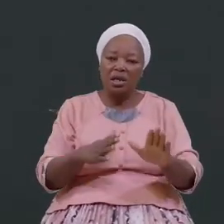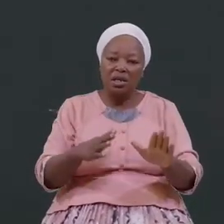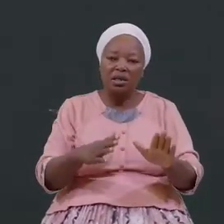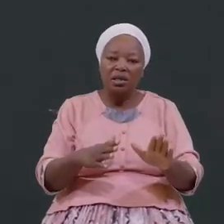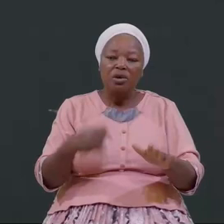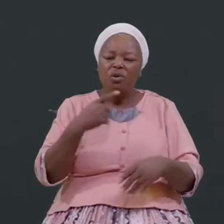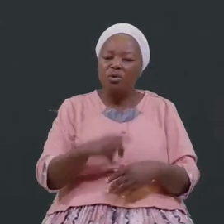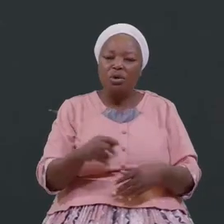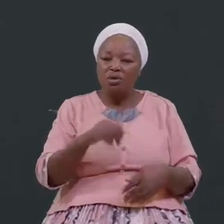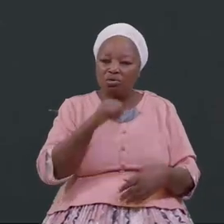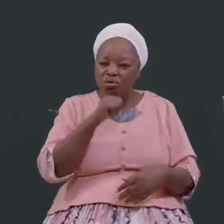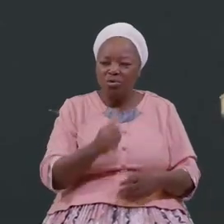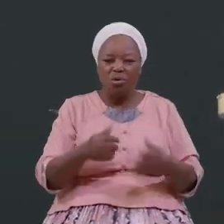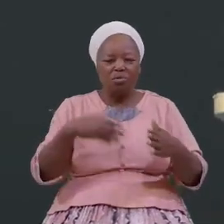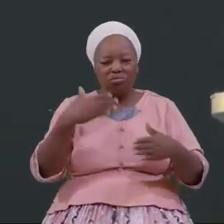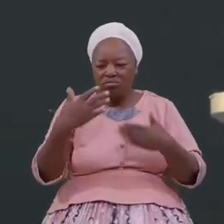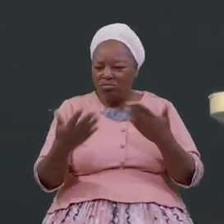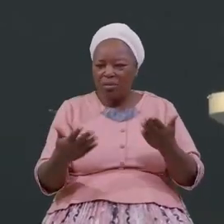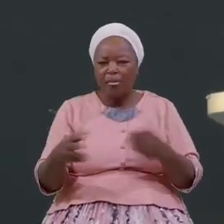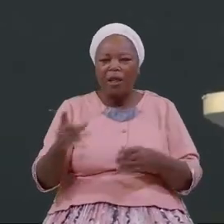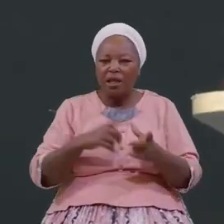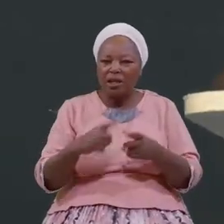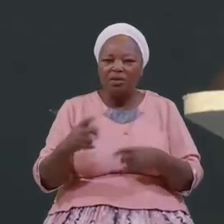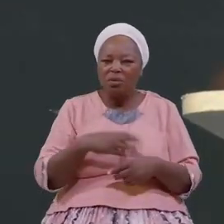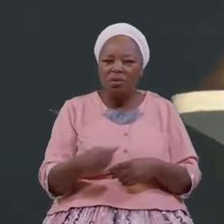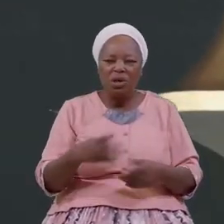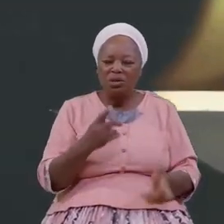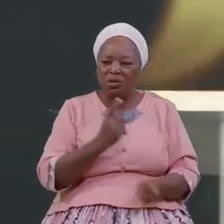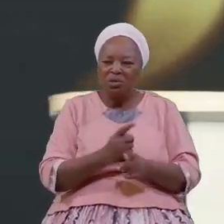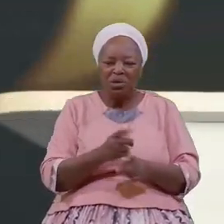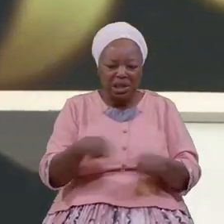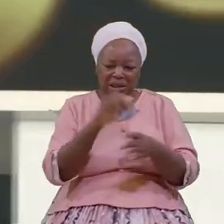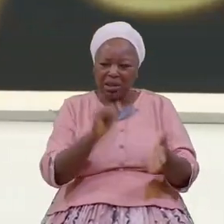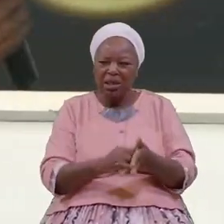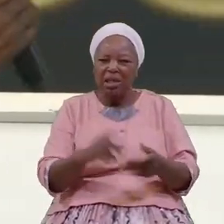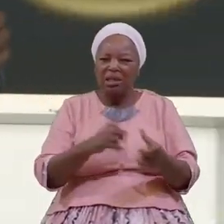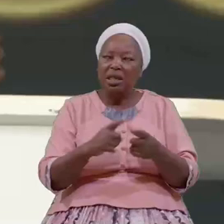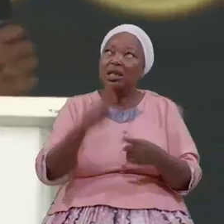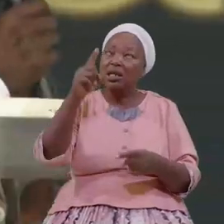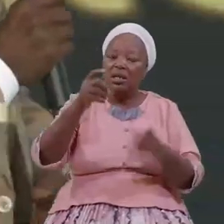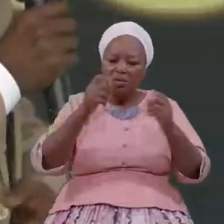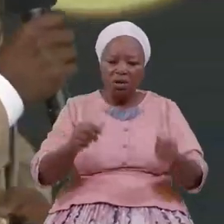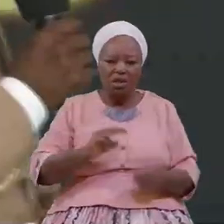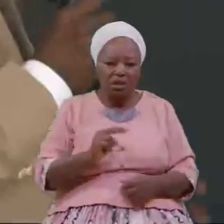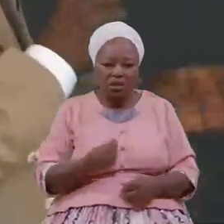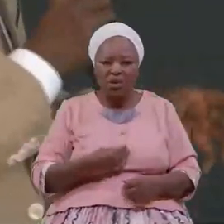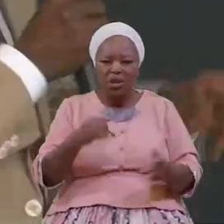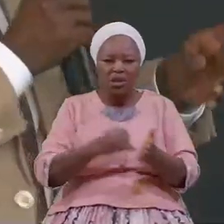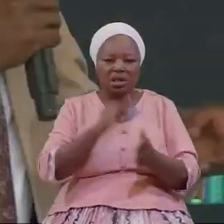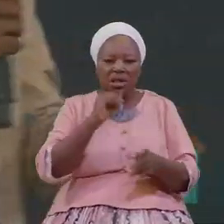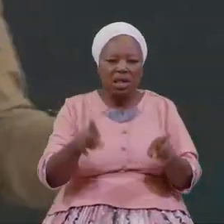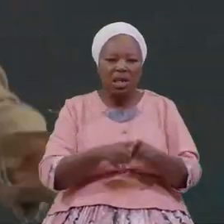vivifie, nous étions mous, nous étions dormants et il nous vivifie. C'est